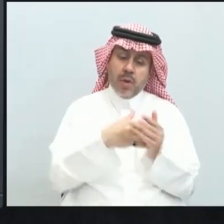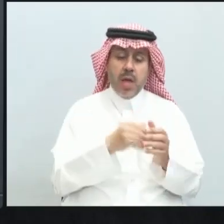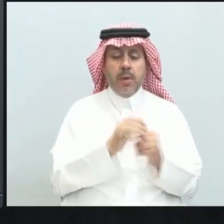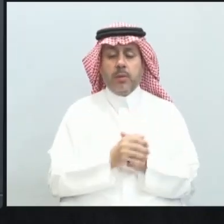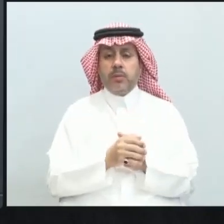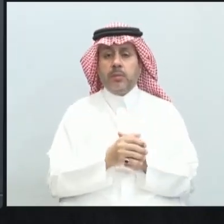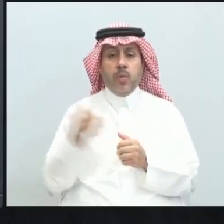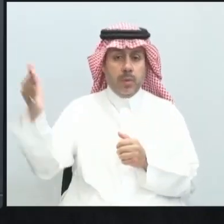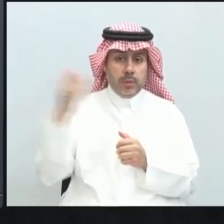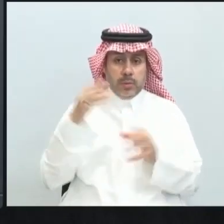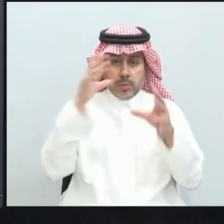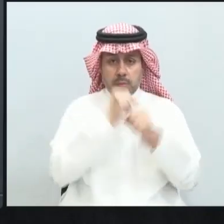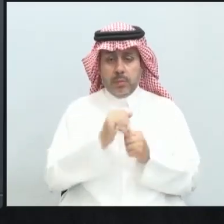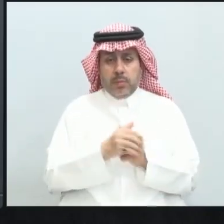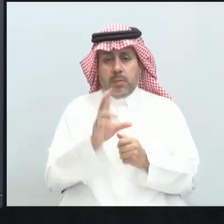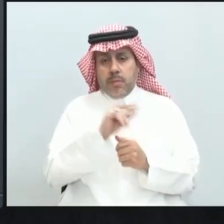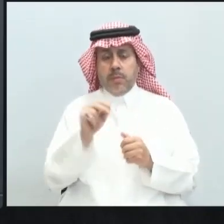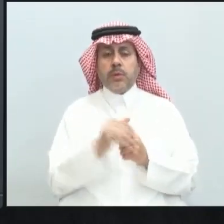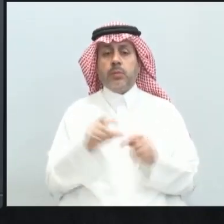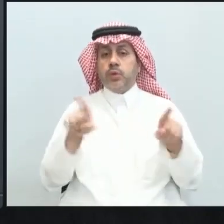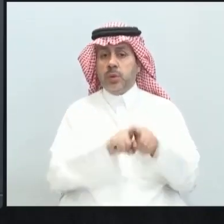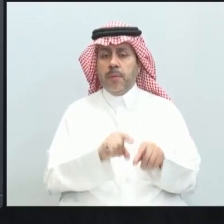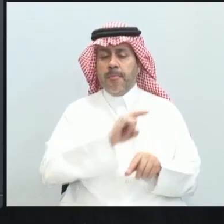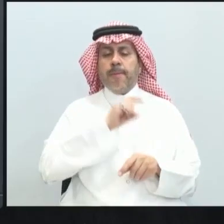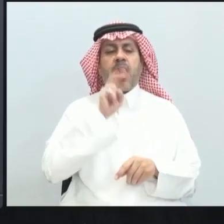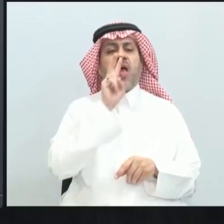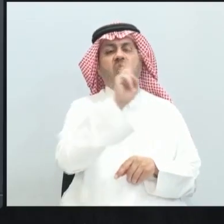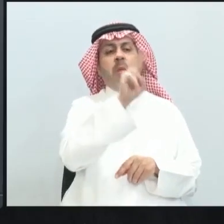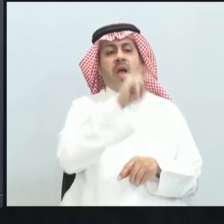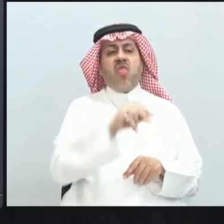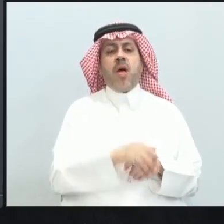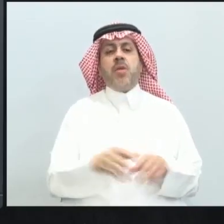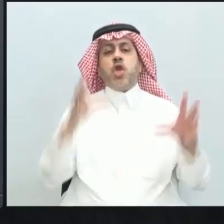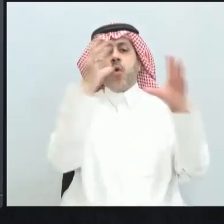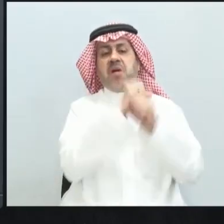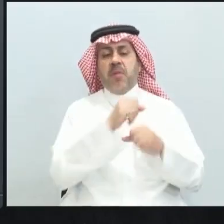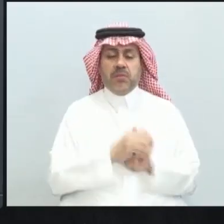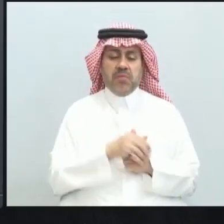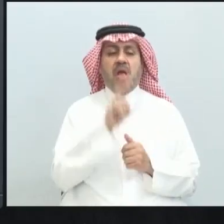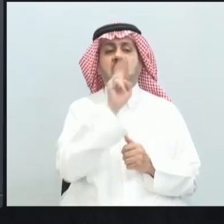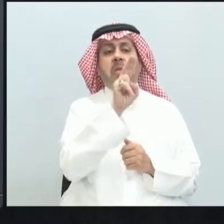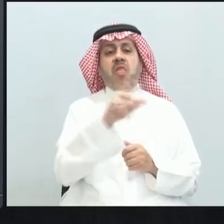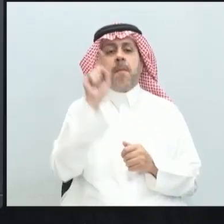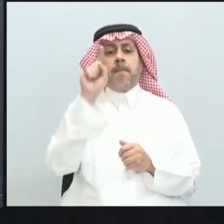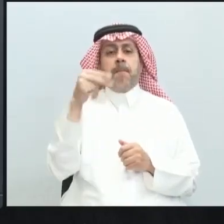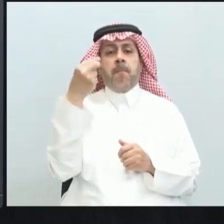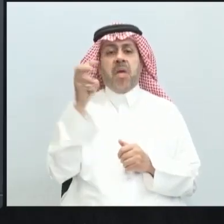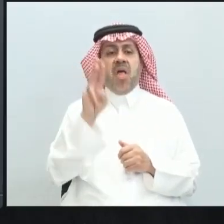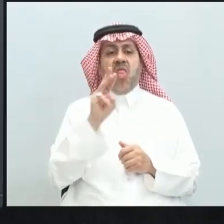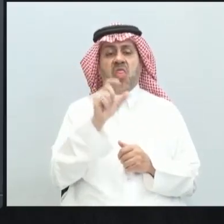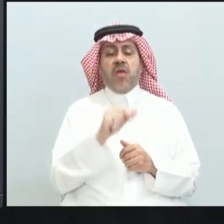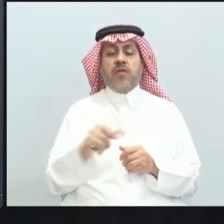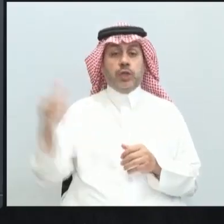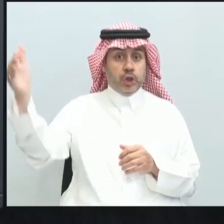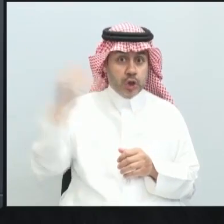لان بعض المشركين انكروا المعاد وانكروا ان الله تعالى يبعث الناس بعد موتهم فجاءت